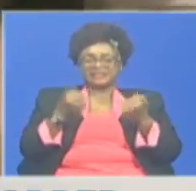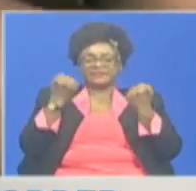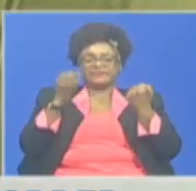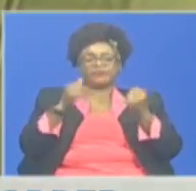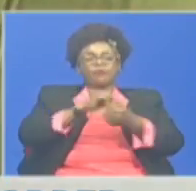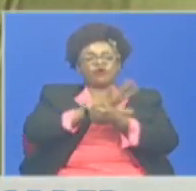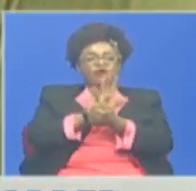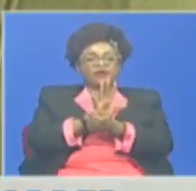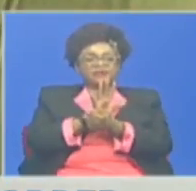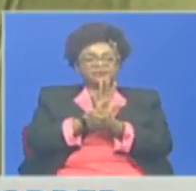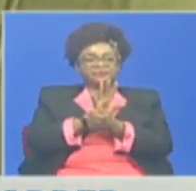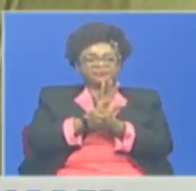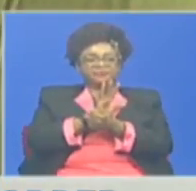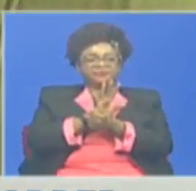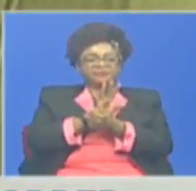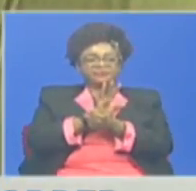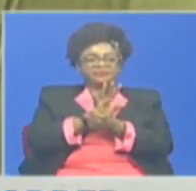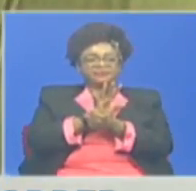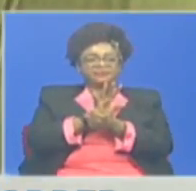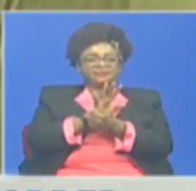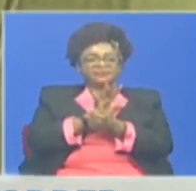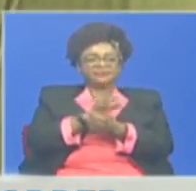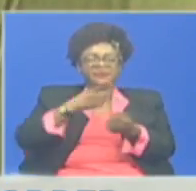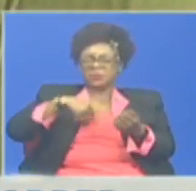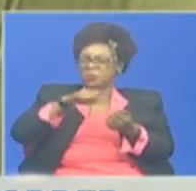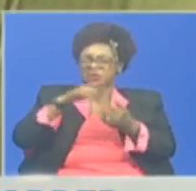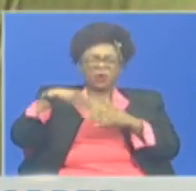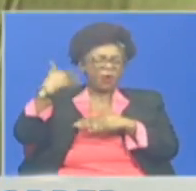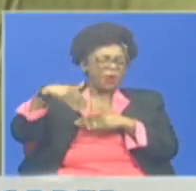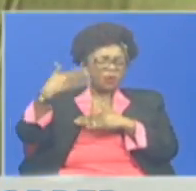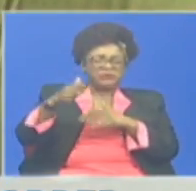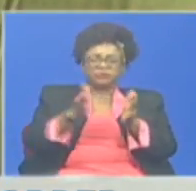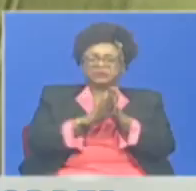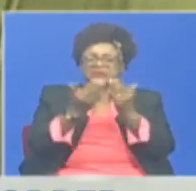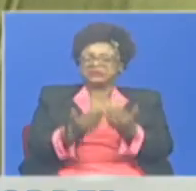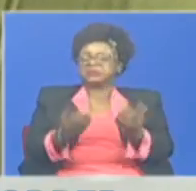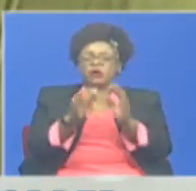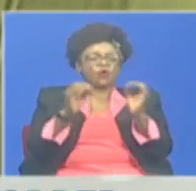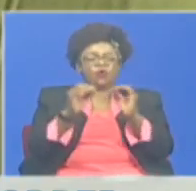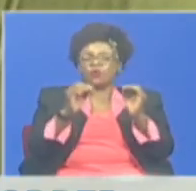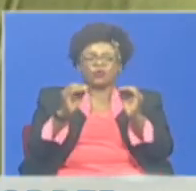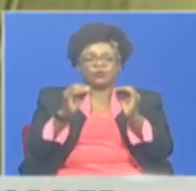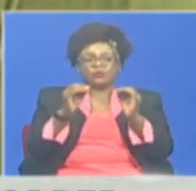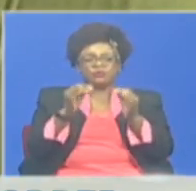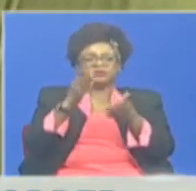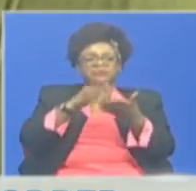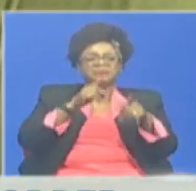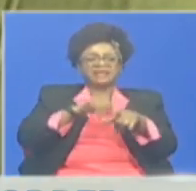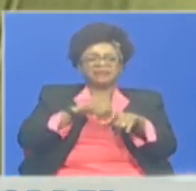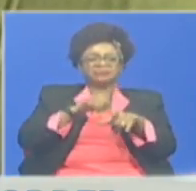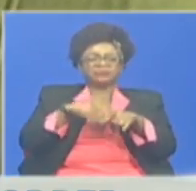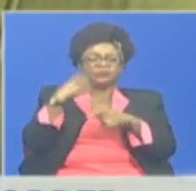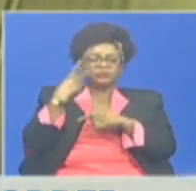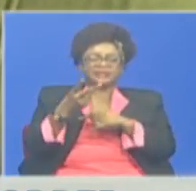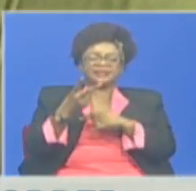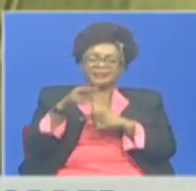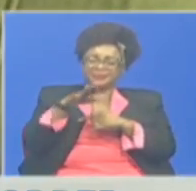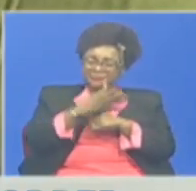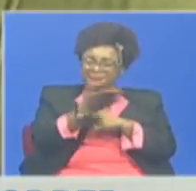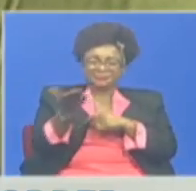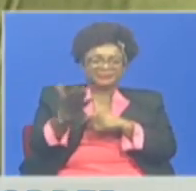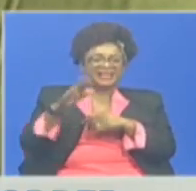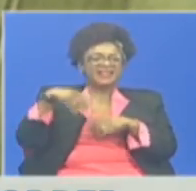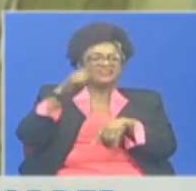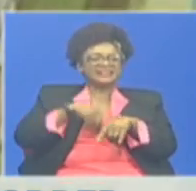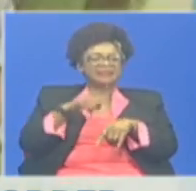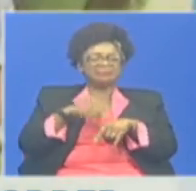coronavirus. Tuko tumezoea kukaa na watoto kwa nyumba kila wakati. Na wale wanajua watoto ni watu tokotoko. Kila wakati